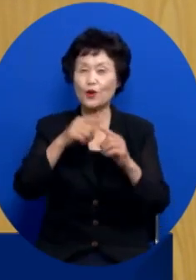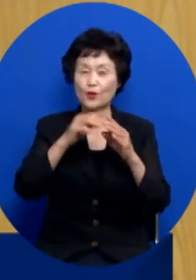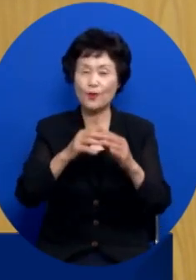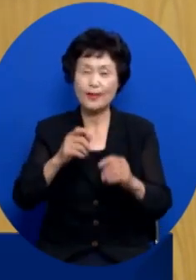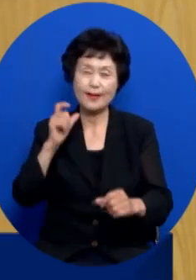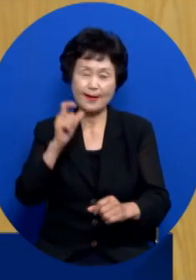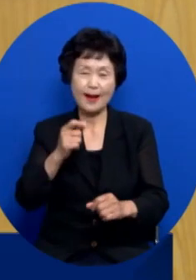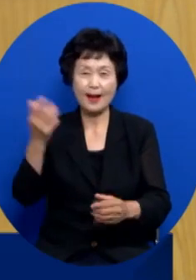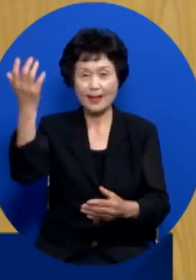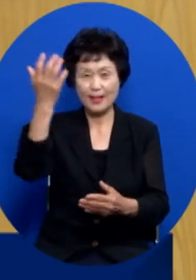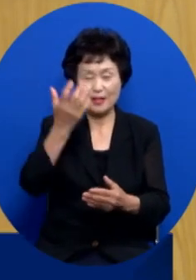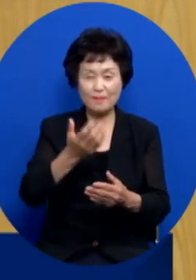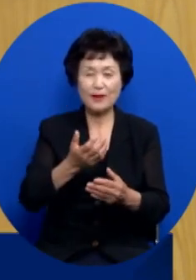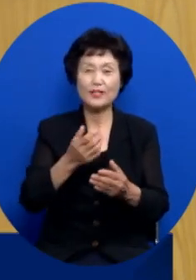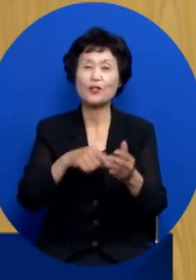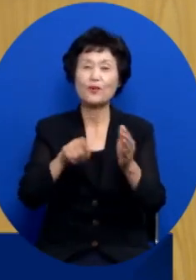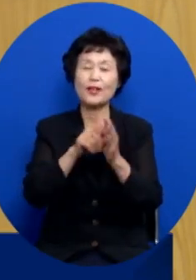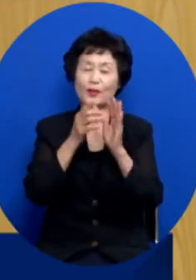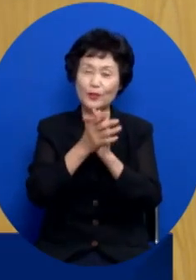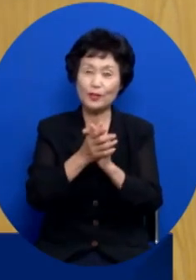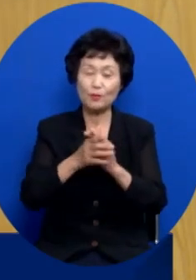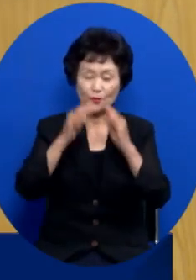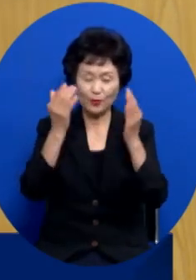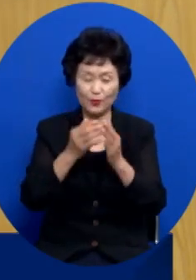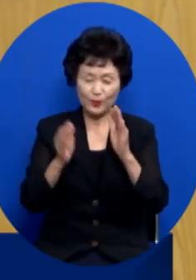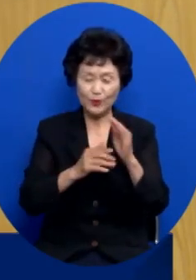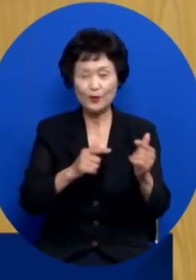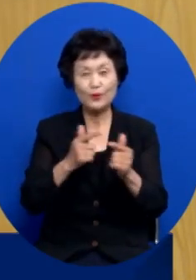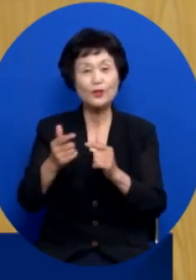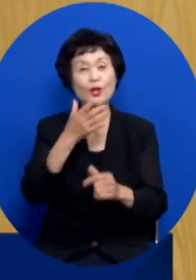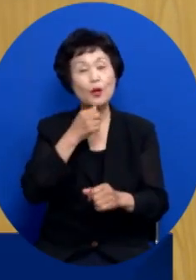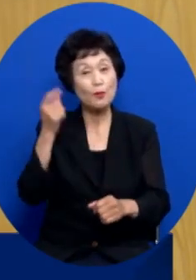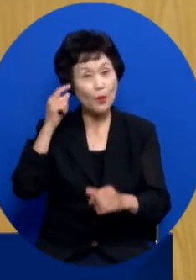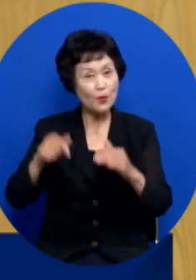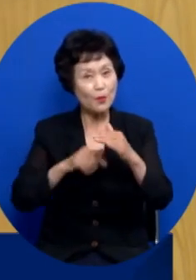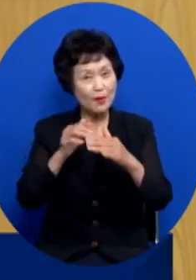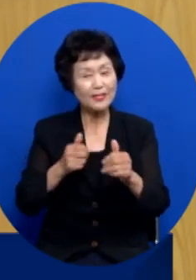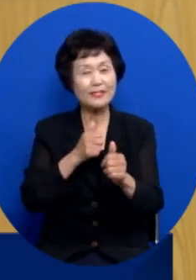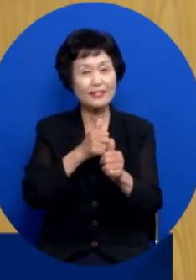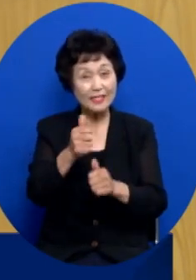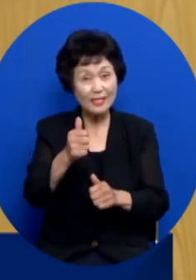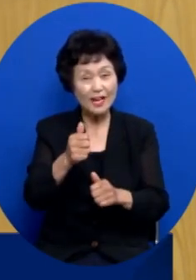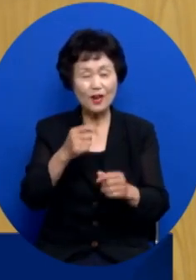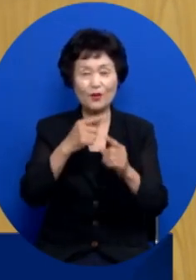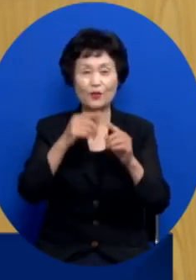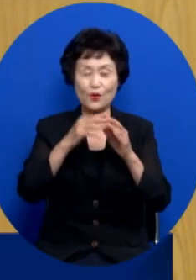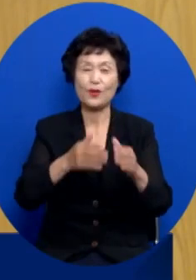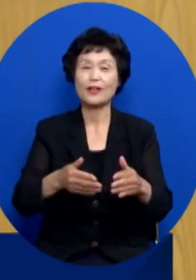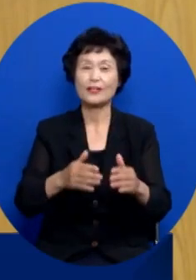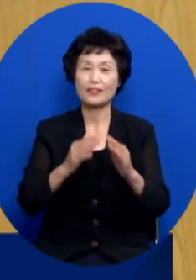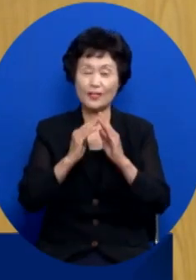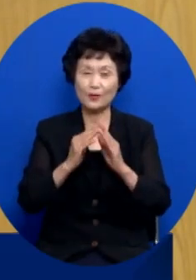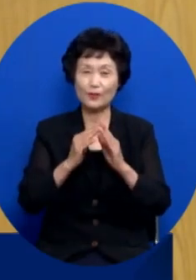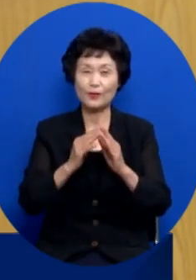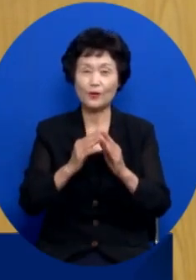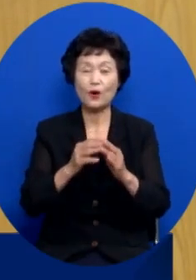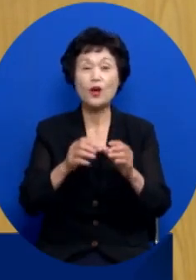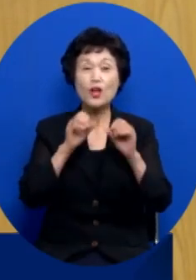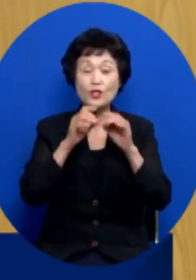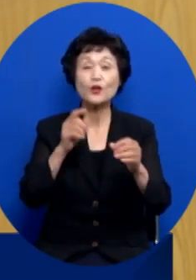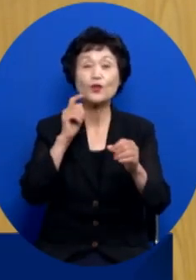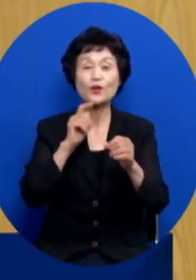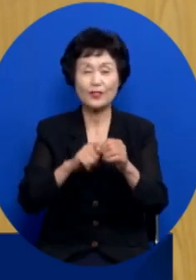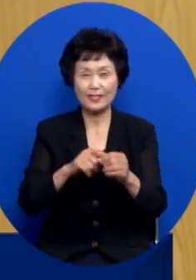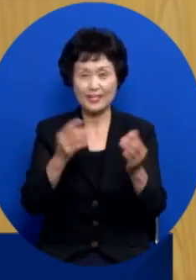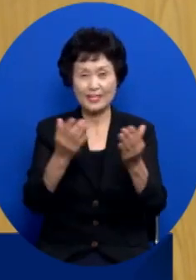임하기를 기도하면서요. 온 성도들이 함께 복음 안에서 승리하고 또 교회가 세워지고 또 선교적인 사명을